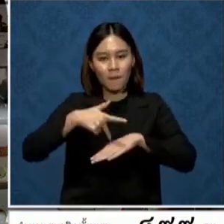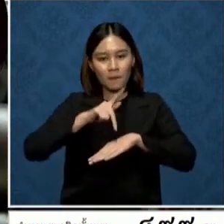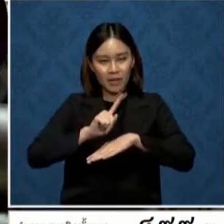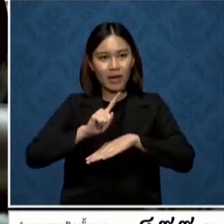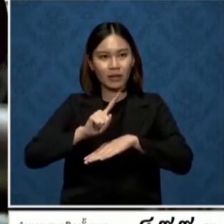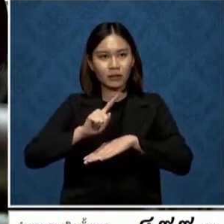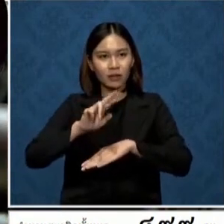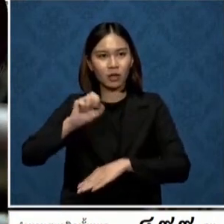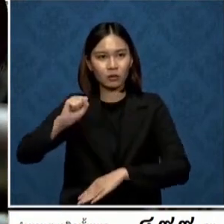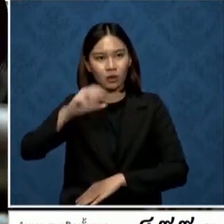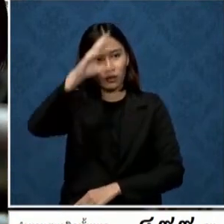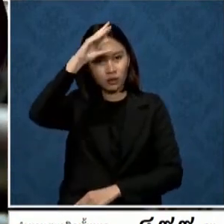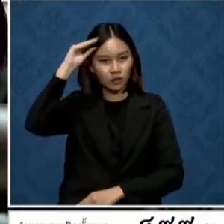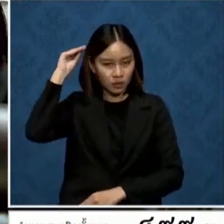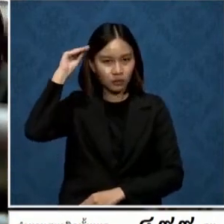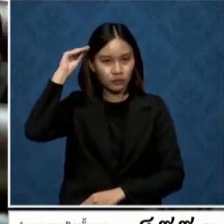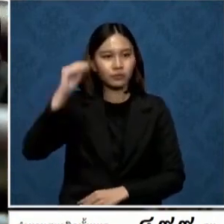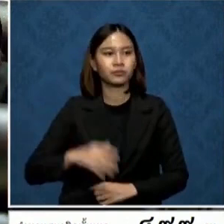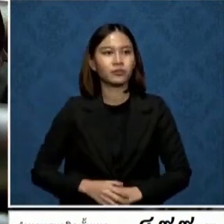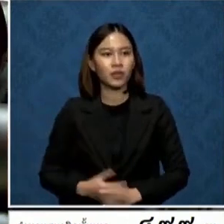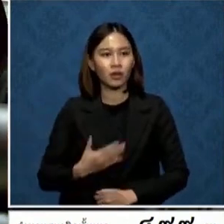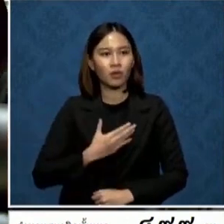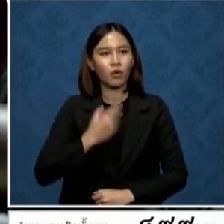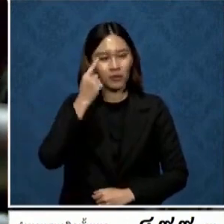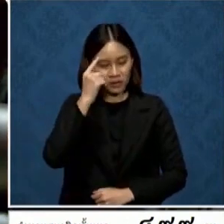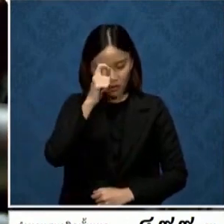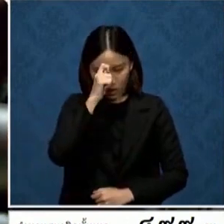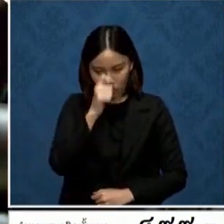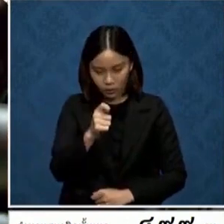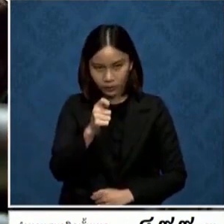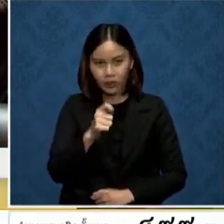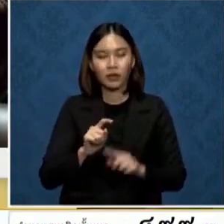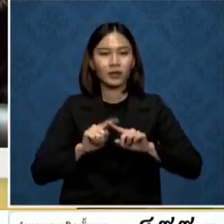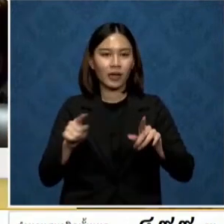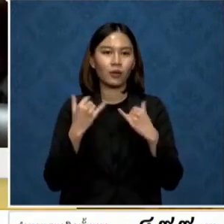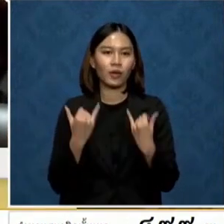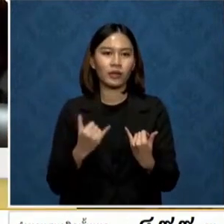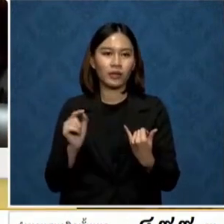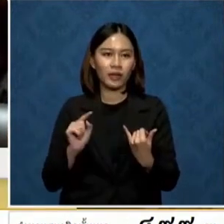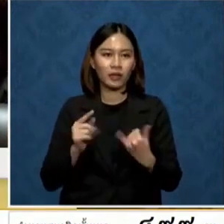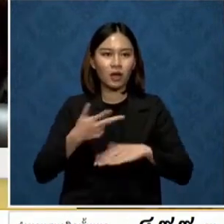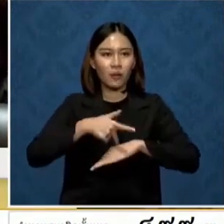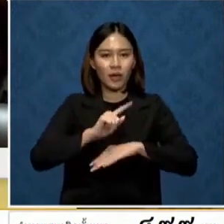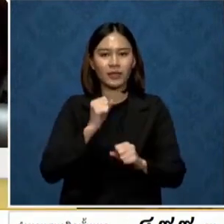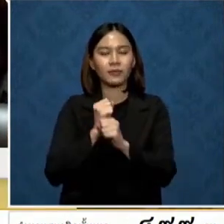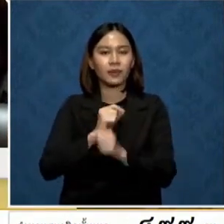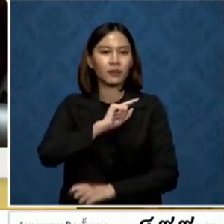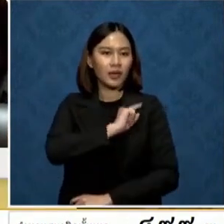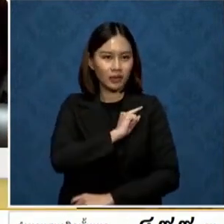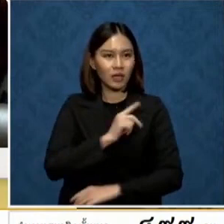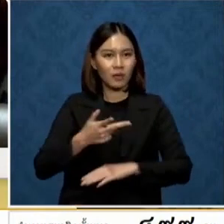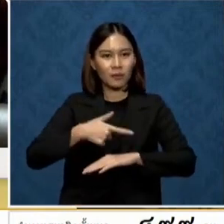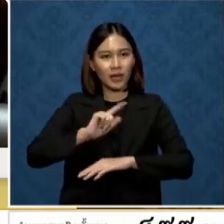สภาท่านชวนหีภนะครับผมก็ให้ความเคารพท่านครับแต่วันนี้ครับท่านประธานกำลังทำหน้าที่อยู่ครับ